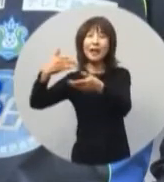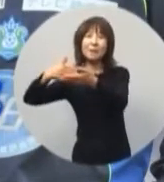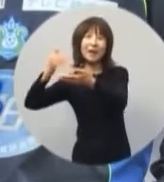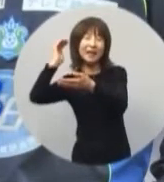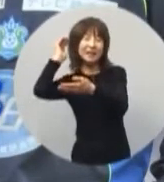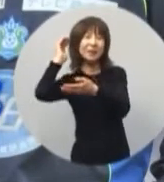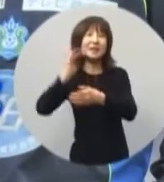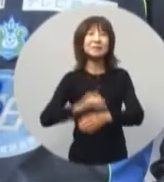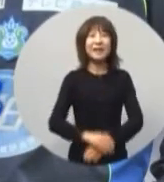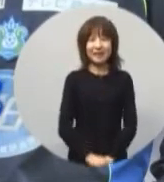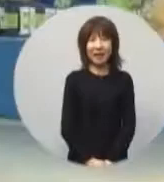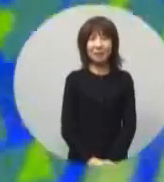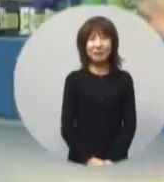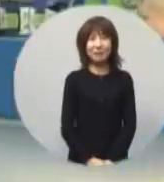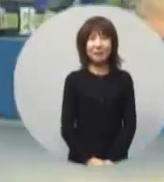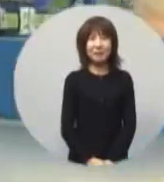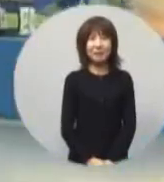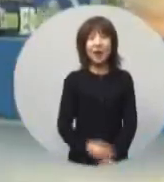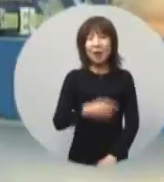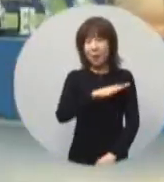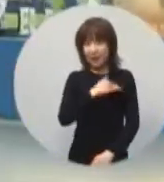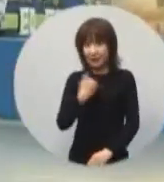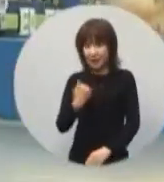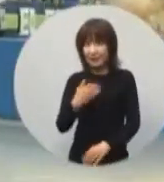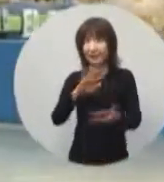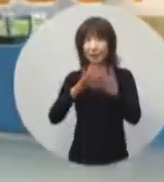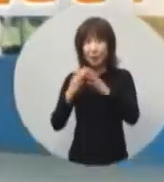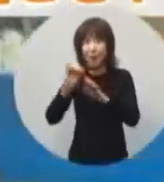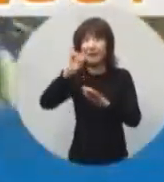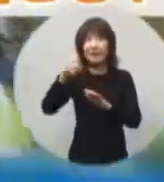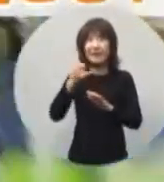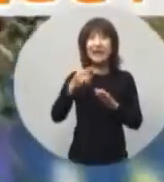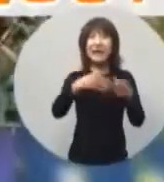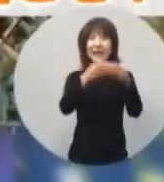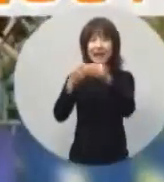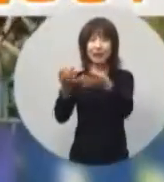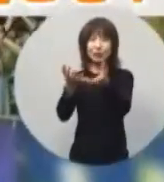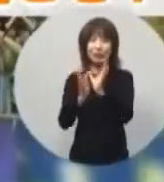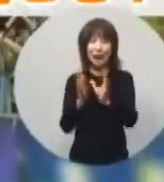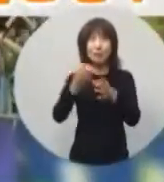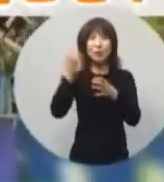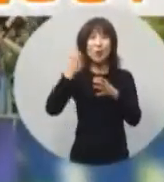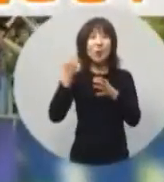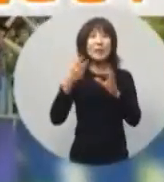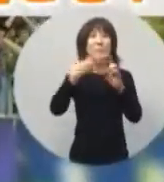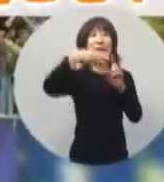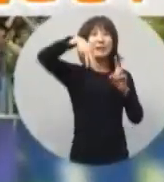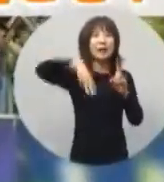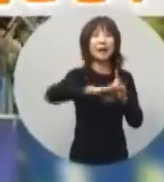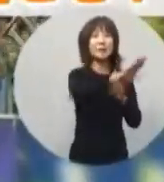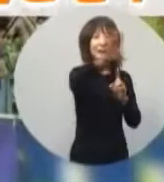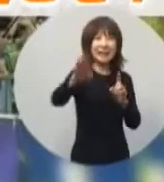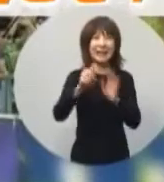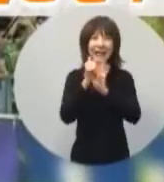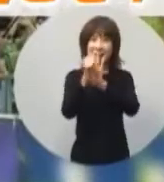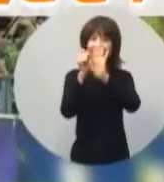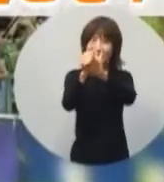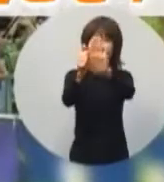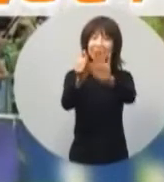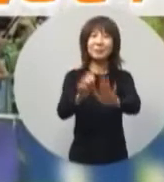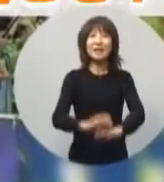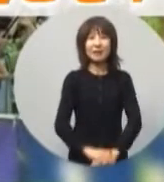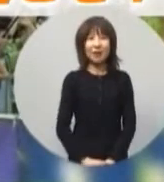ったぞよ。 私たちの町の J リーグクラブ湘南ベルマーレをみんなで応援しましょ